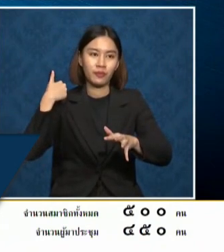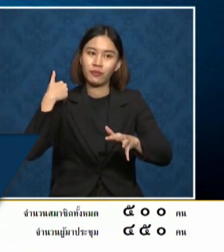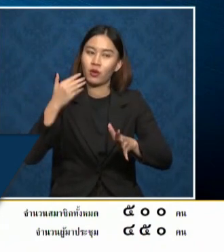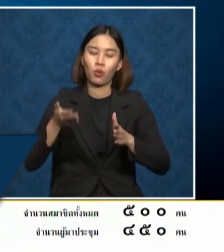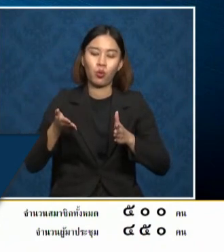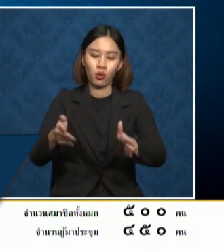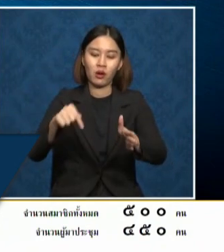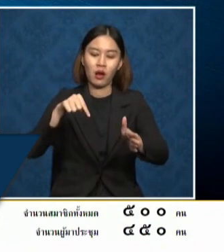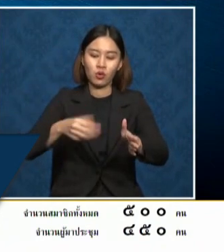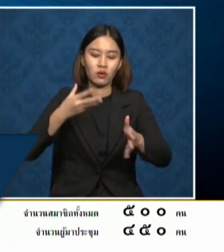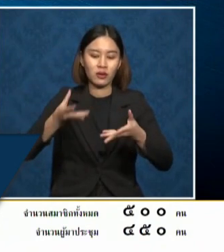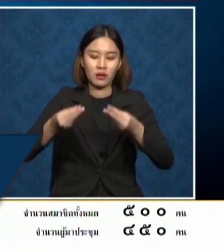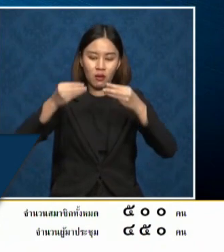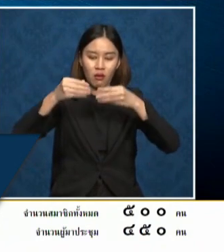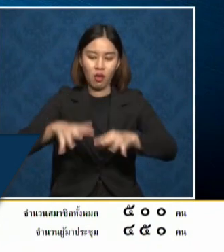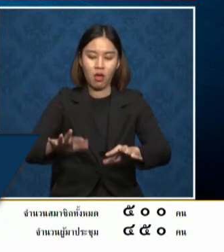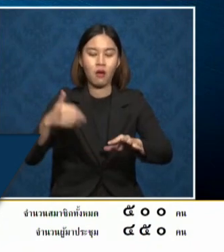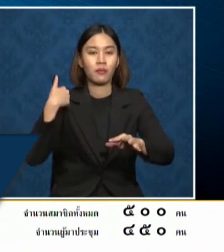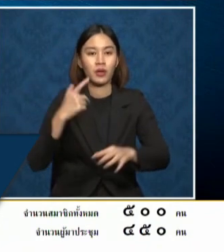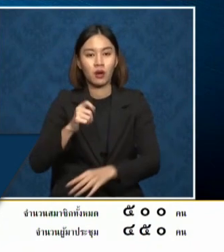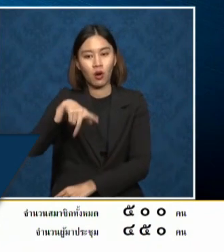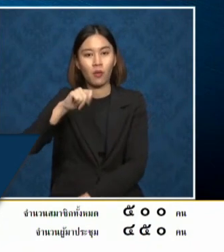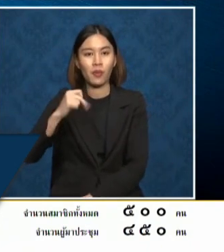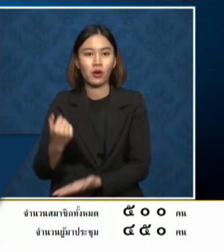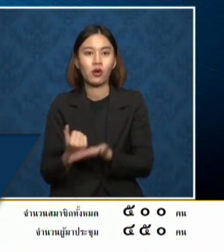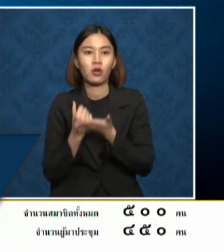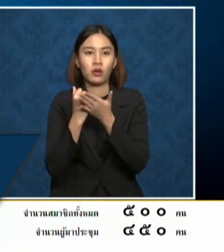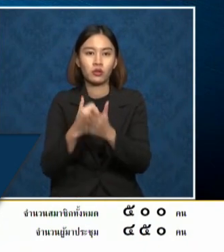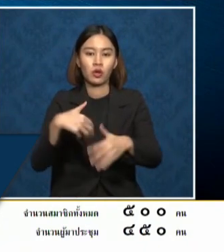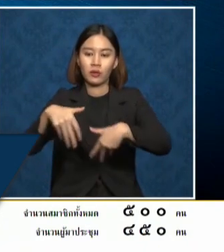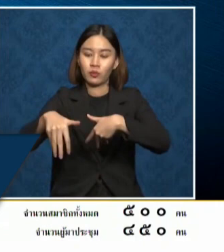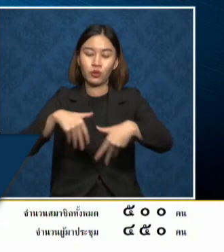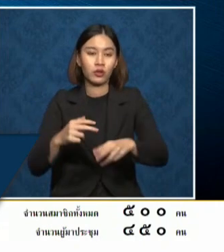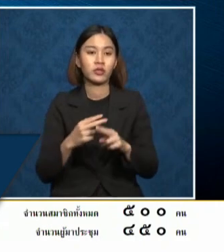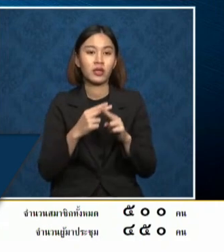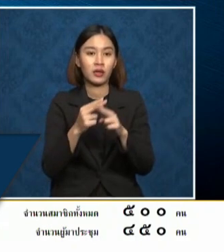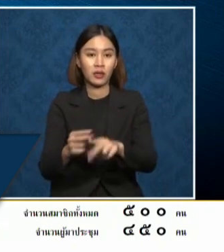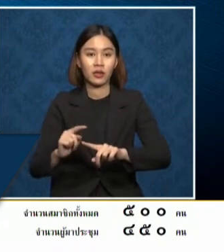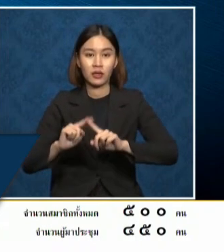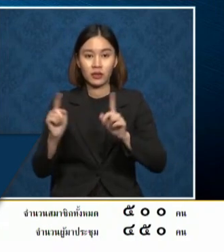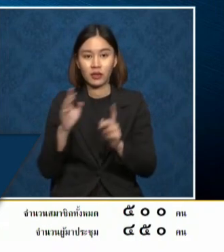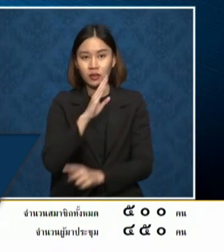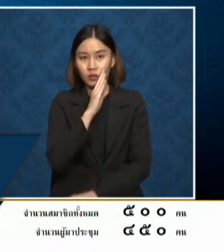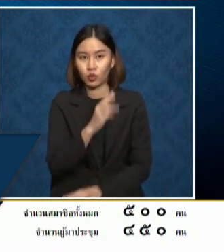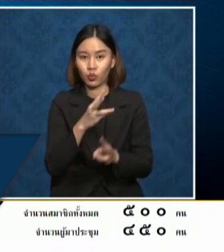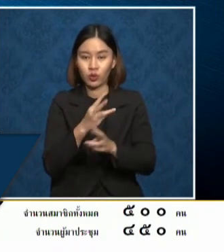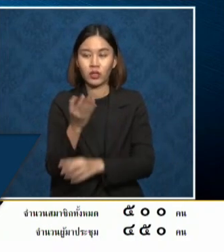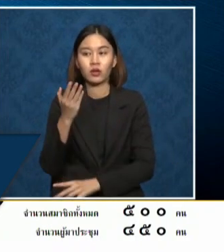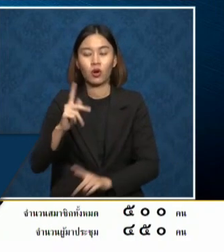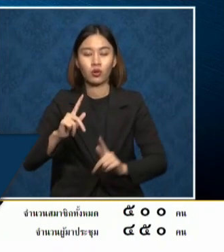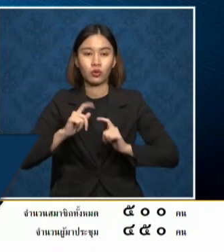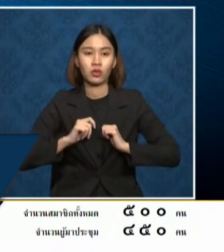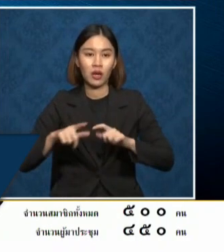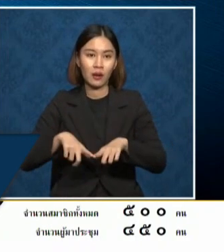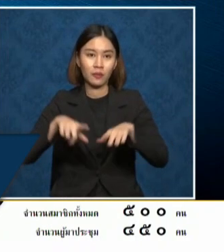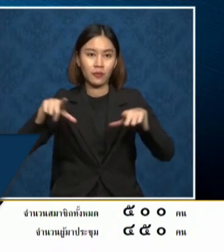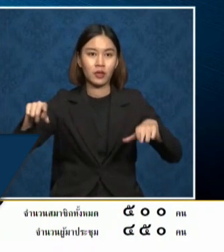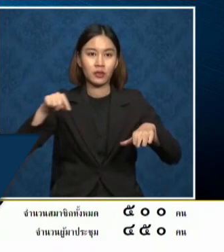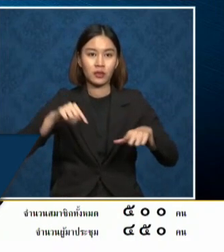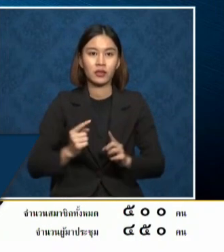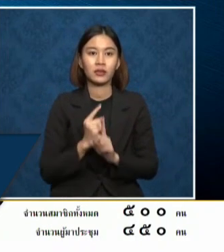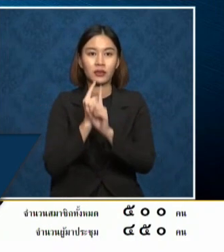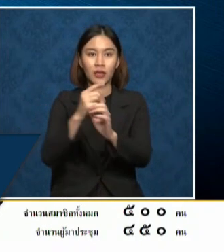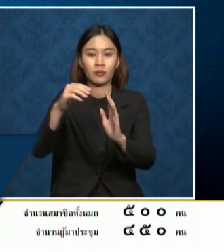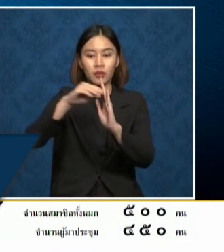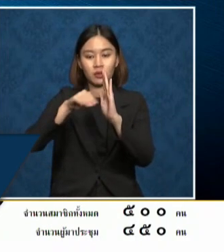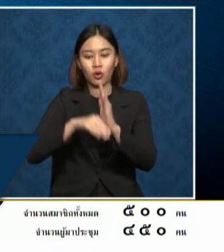ถนนไปเลยค่ะท้องถิ่นสามารถช่วยเหลือกับพี่น้องประชาชนกันเองแต่ถ้าหากจะใช้วิธีการขออนุญาตใช้พื้นที่ตามกระบวน